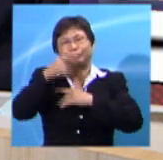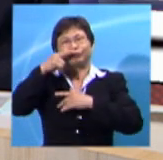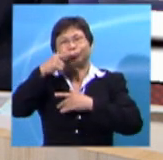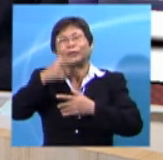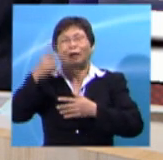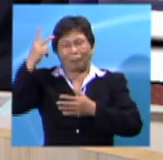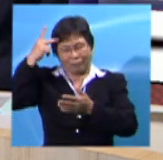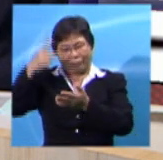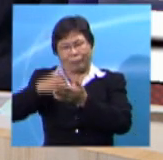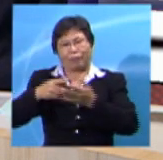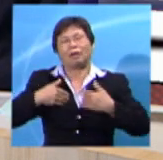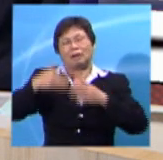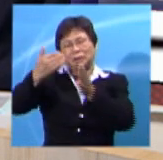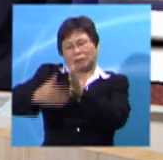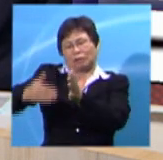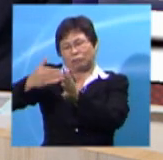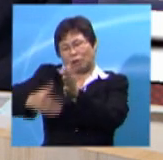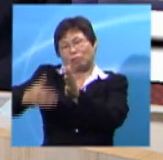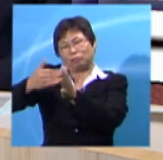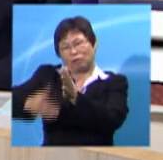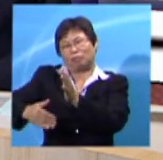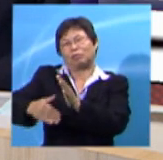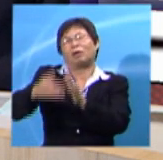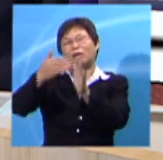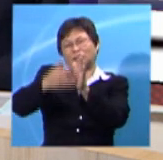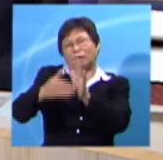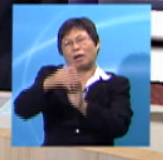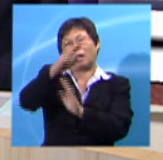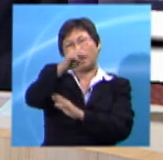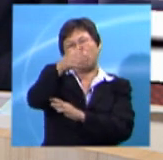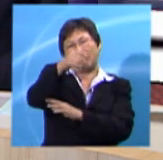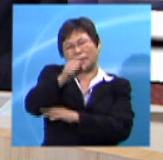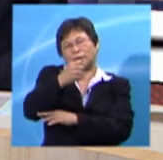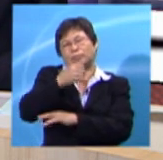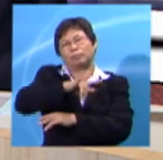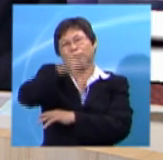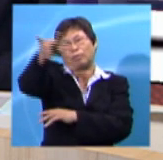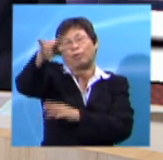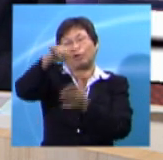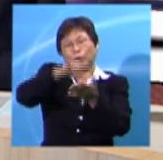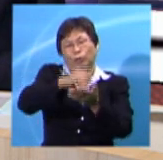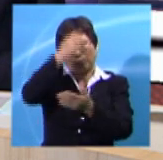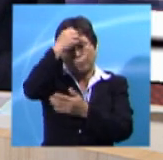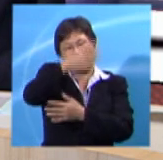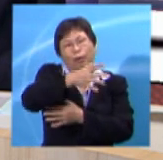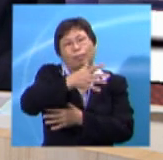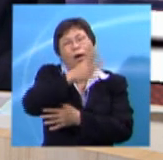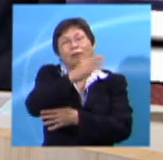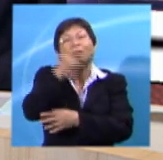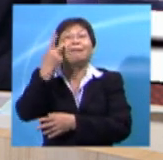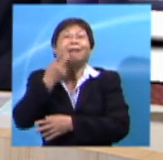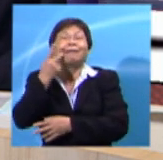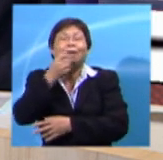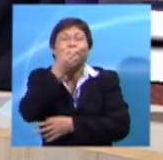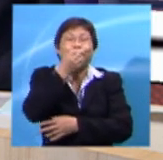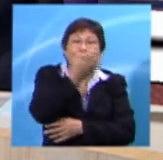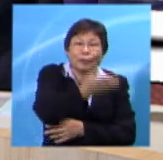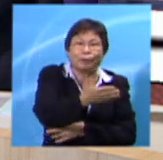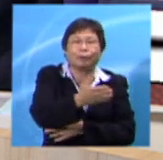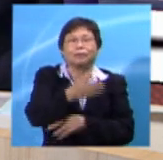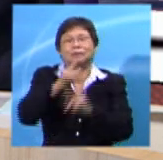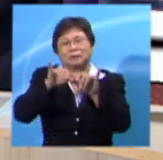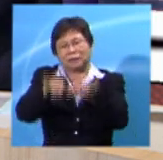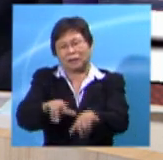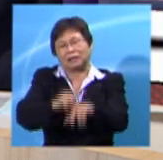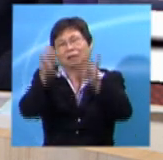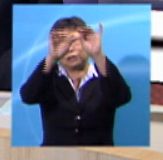Bapa saudaraohamaddaus Az iahim berkata Mas memaklumkan perkembangan itu kepada ibu dan kakak mangsa yang menetap di